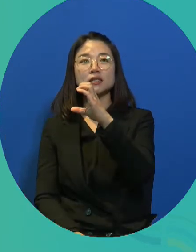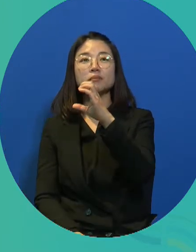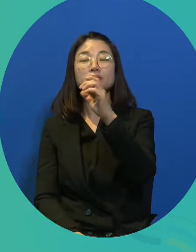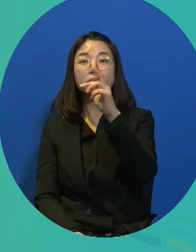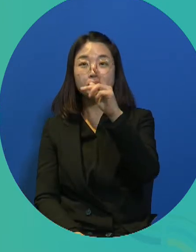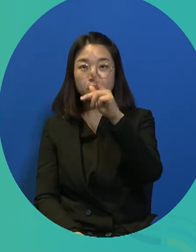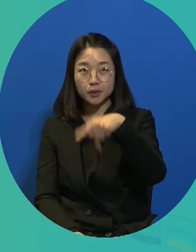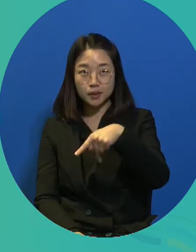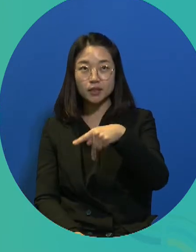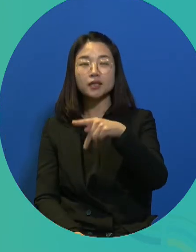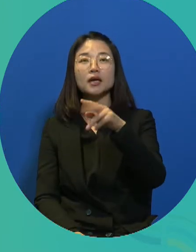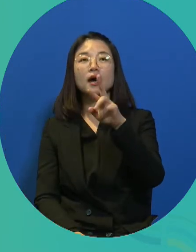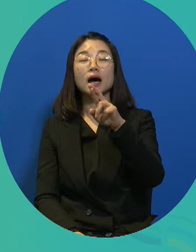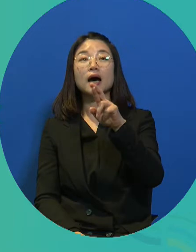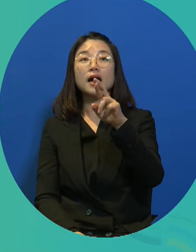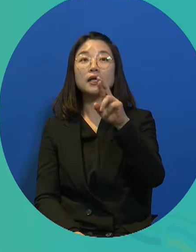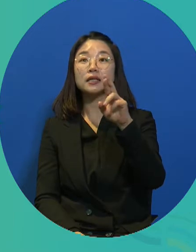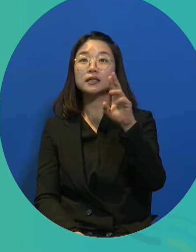CPDR,